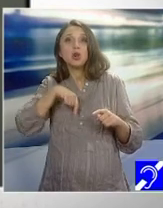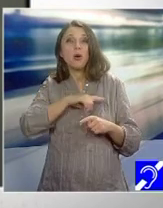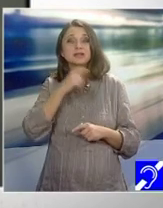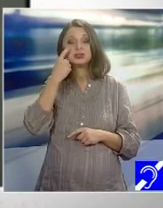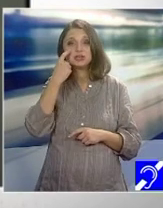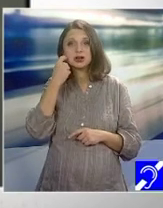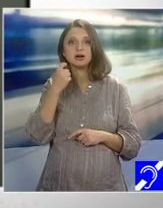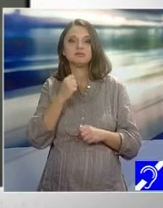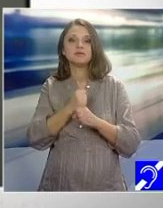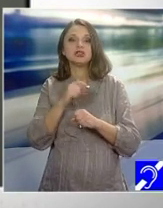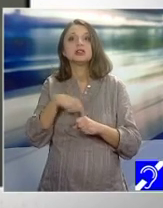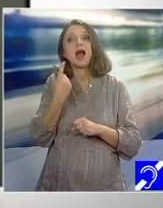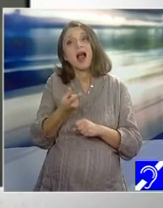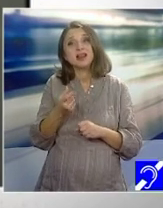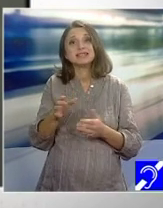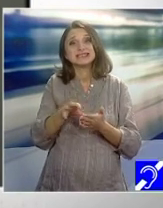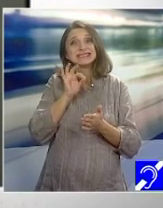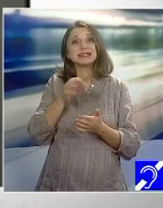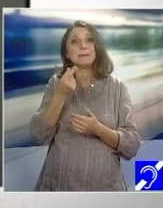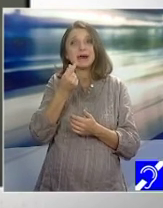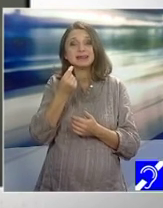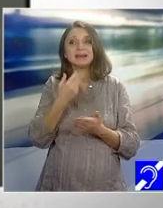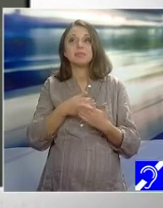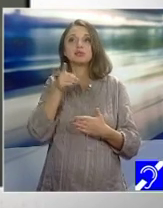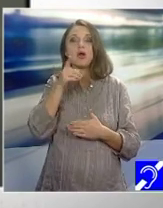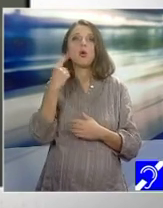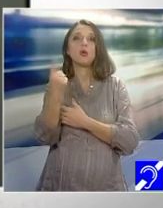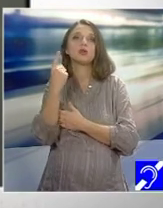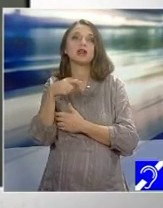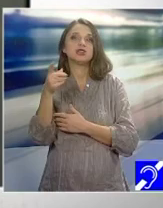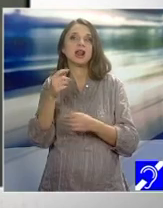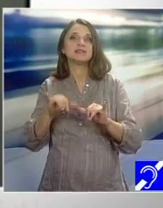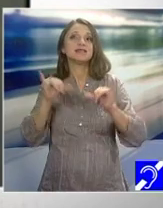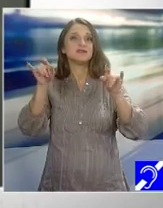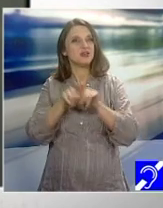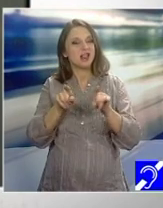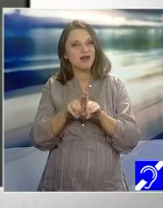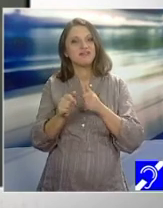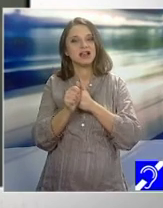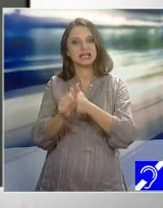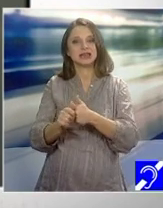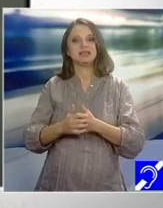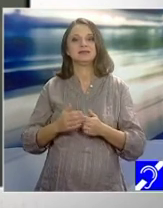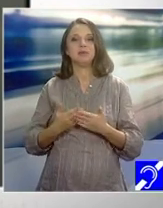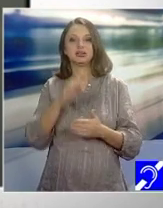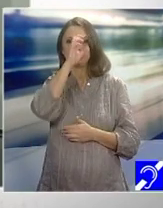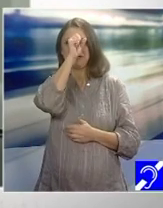dispoziție să determinăm și alți parteneri ca în orașele respective să dezvolte asemenea program. Ceea ce ar fi